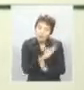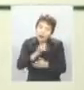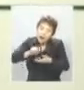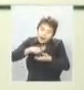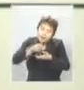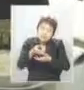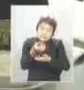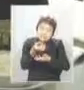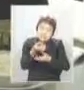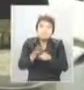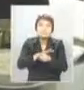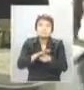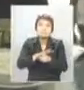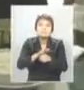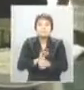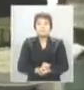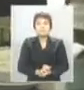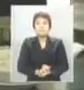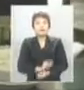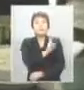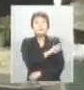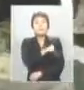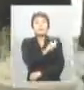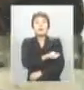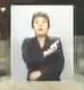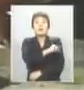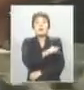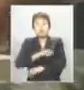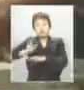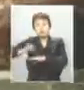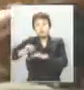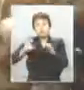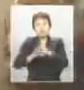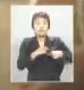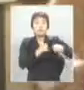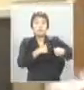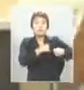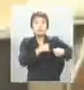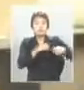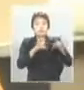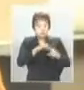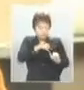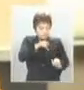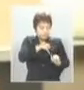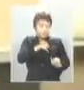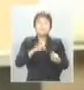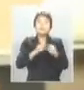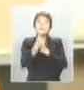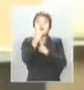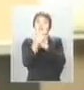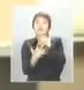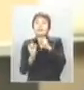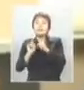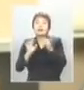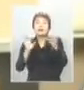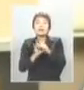เล็น้อยในแทยพินิจใจนากผ่านผู้เชาชานด้านโคหวใจและหลอดเลือดเปิดเผยว่าอาการอาภ